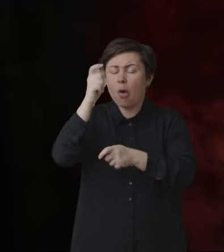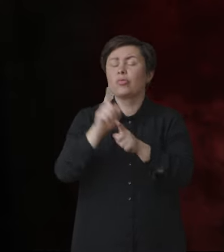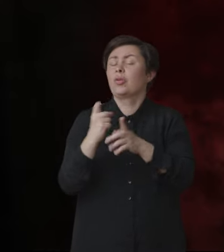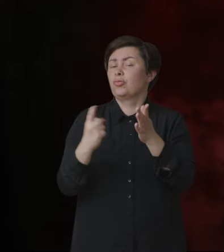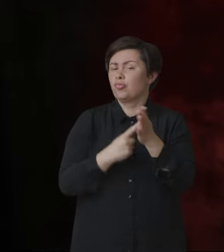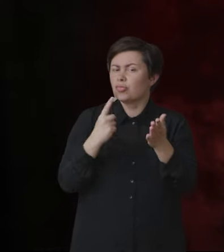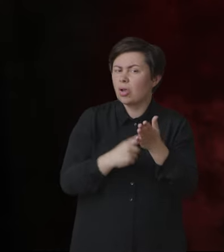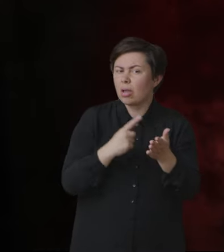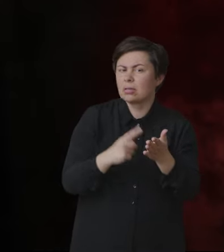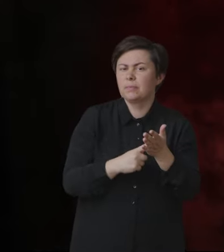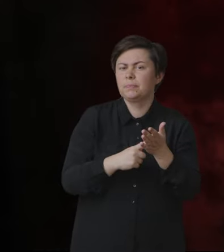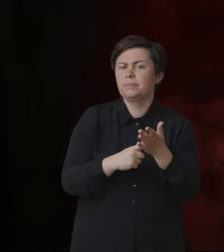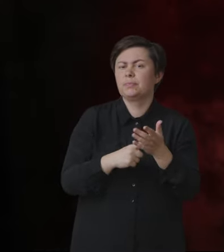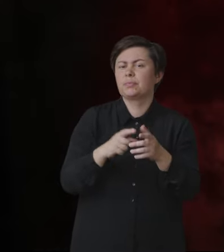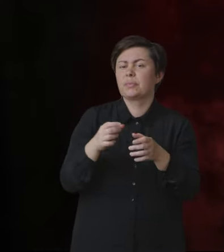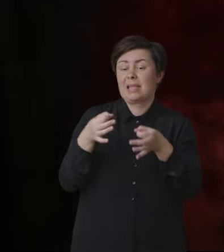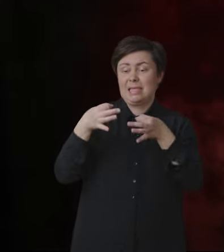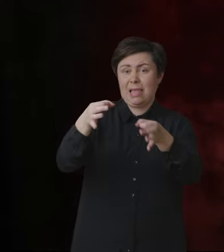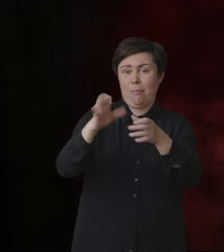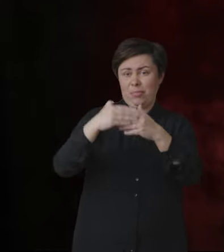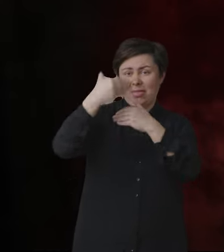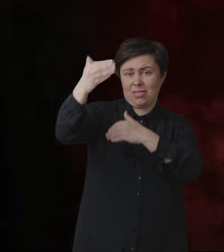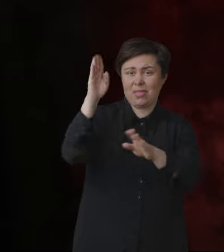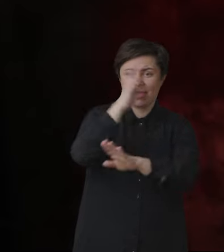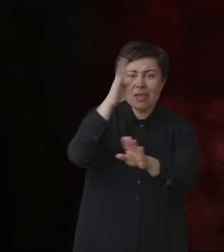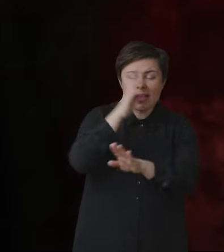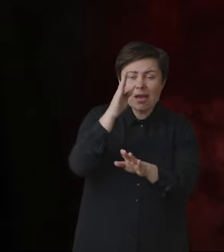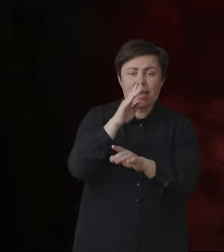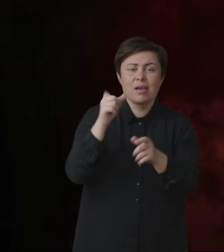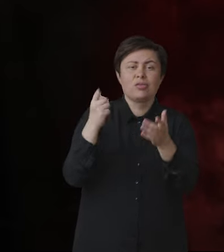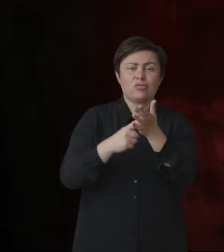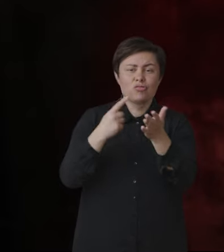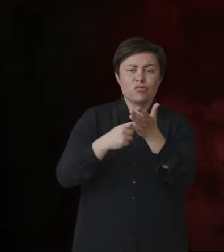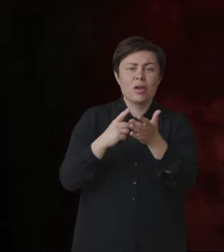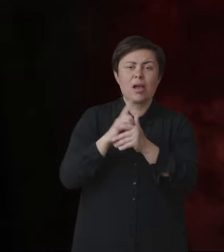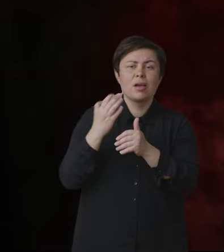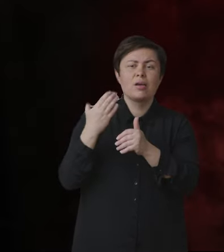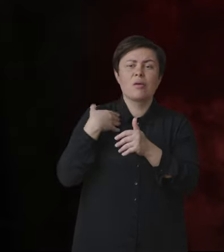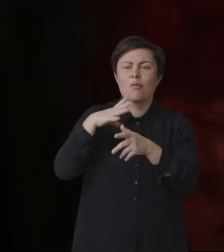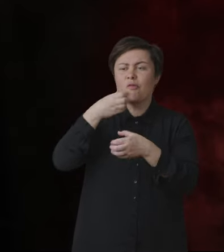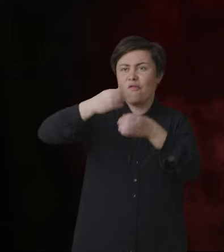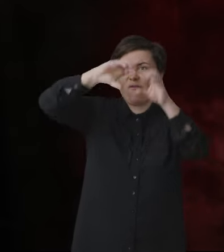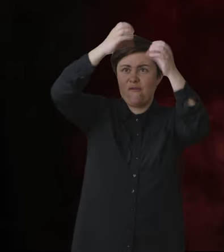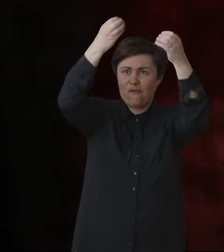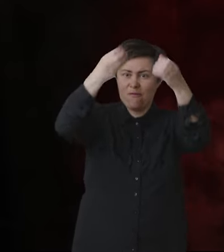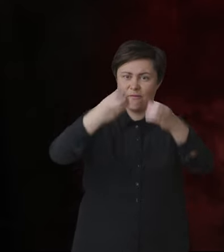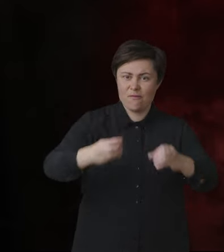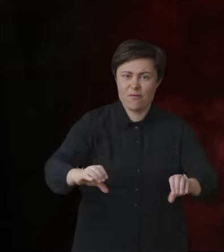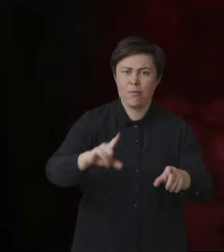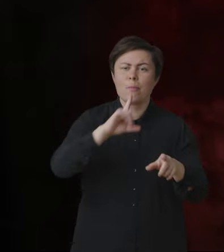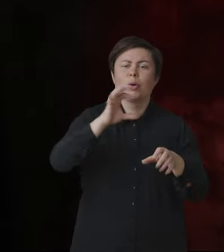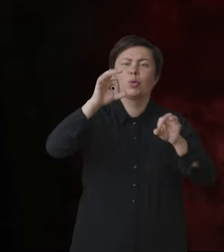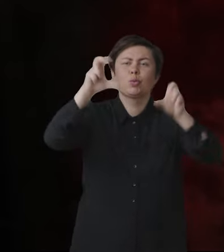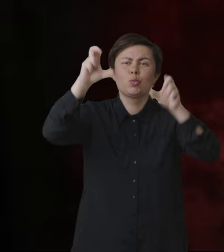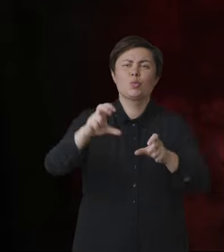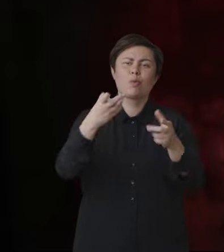Często samochód stał na zewnątrz, często były wywieszane z ostatniego piętra węże, które prawdopodobnie się